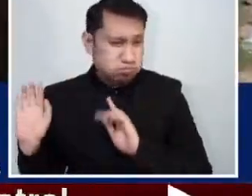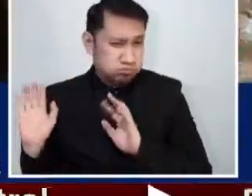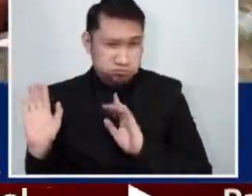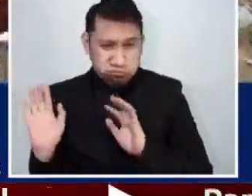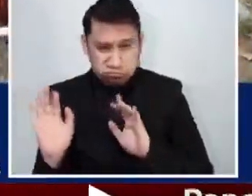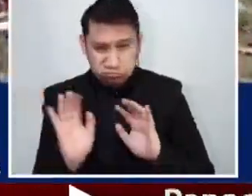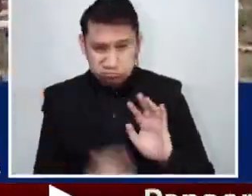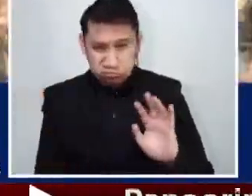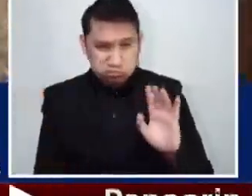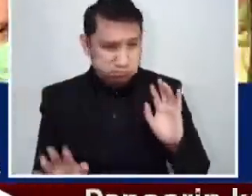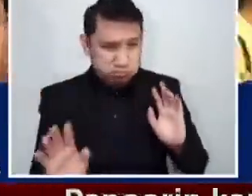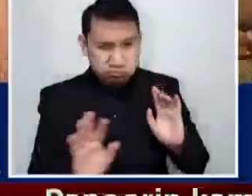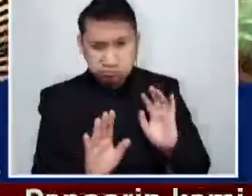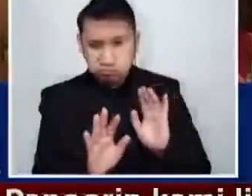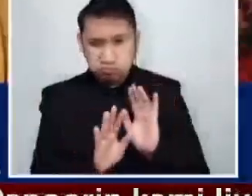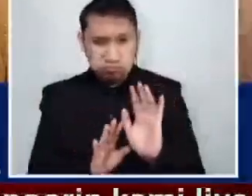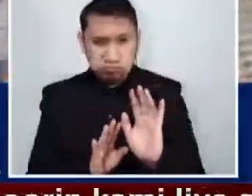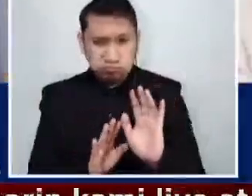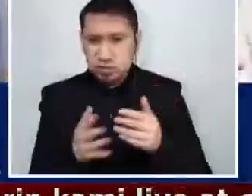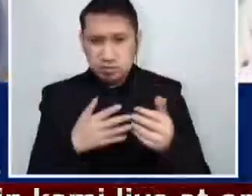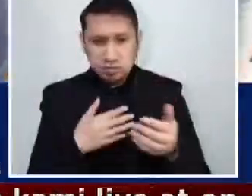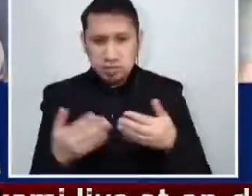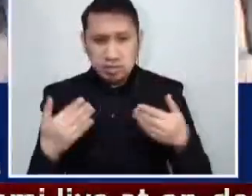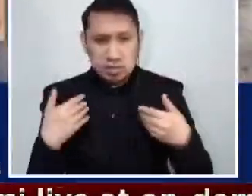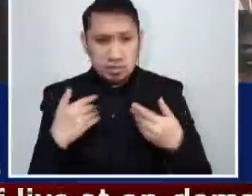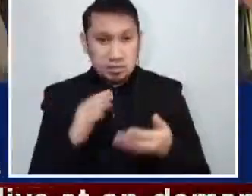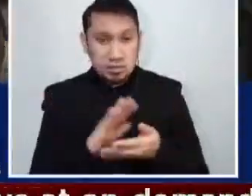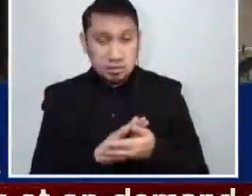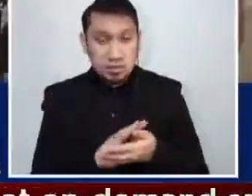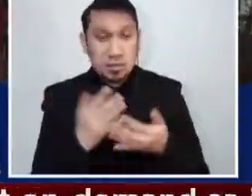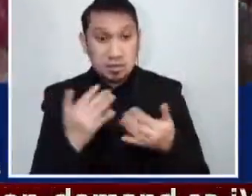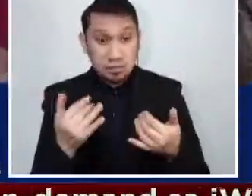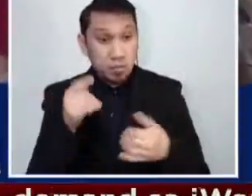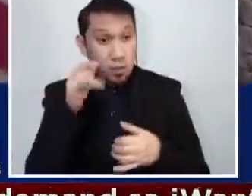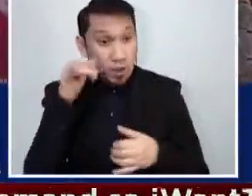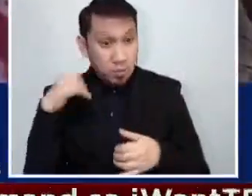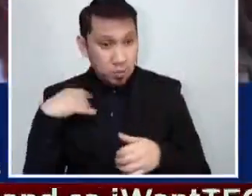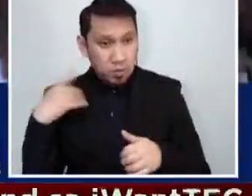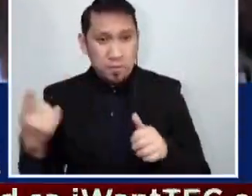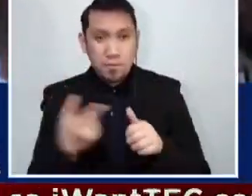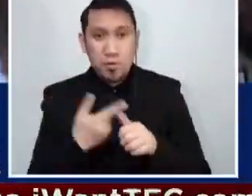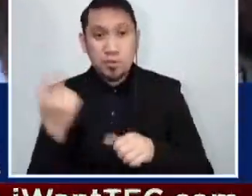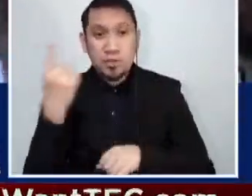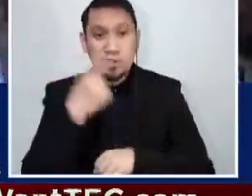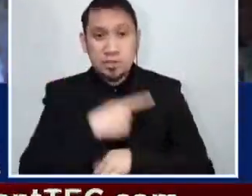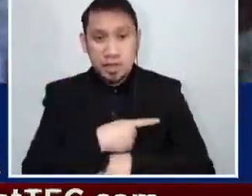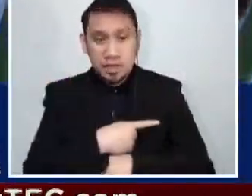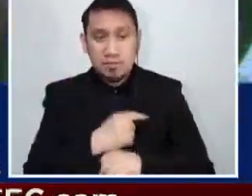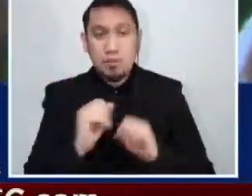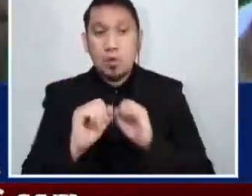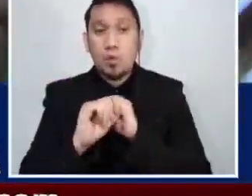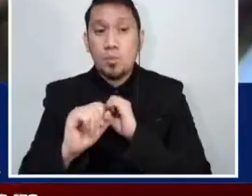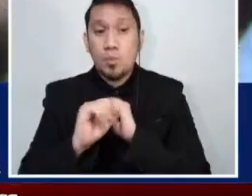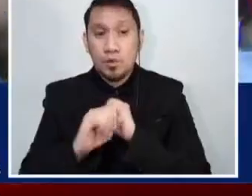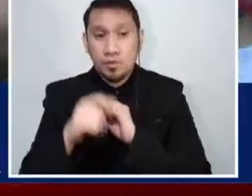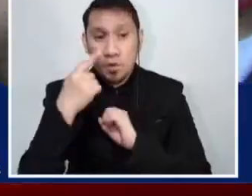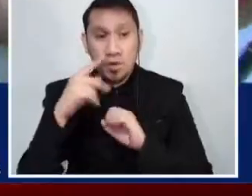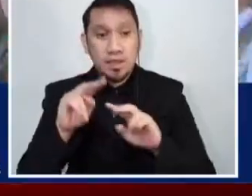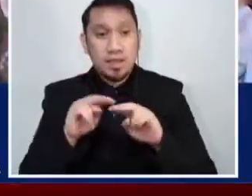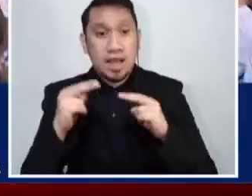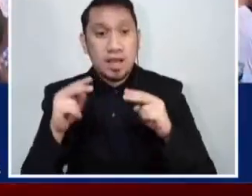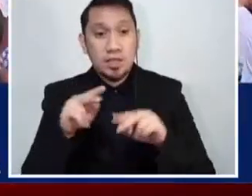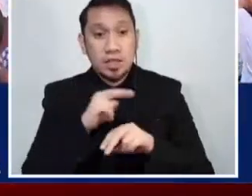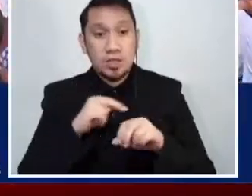mga kandidato kahapon. Unang araw ng opisyal na kampanya para sa national positions. Sa